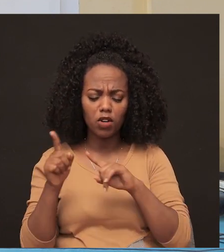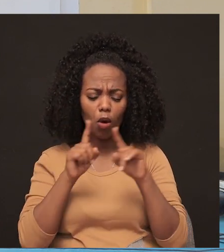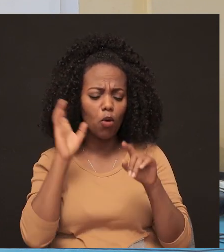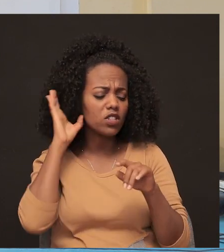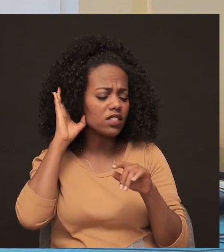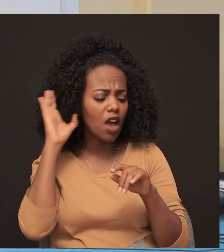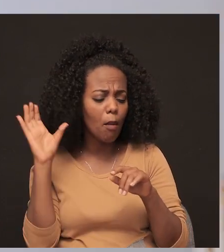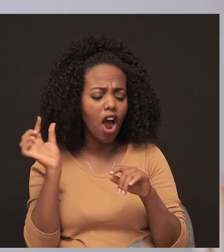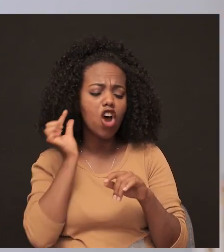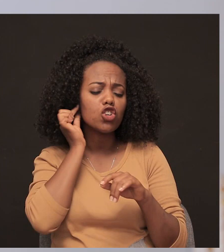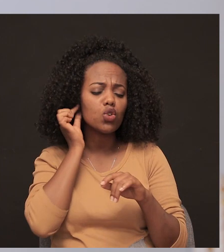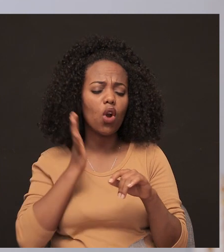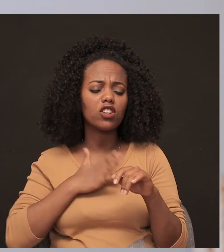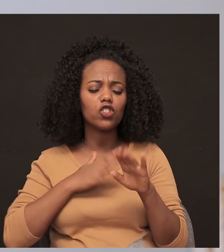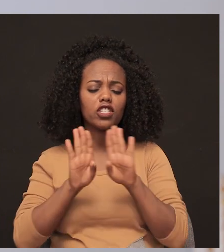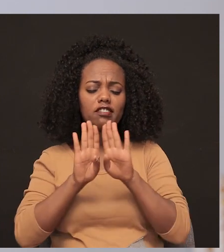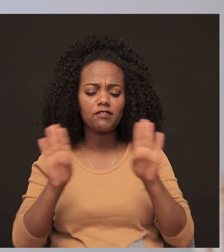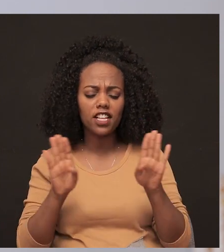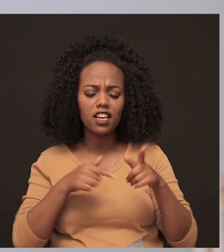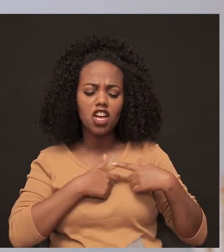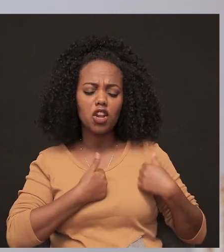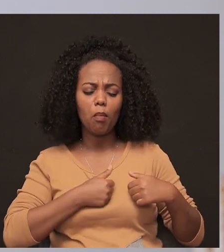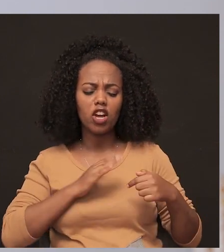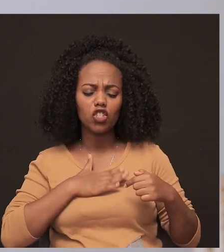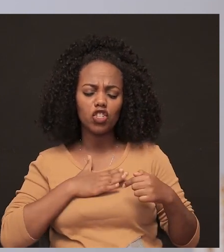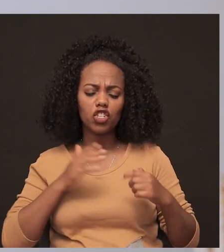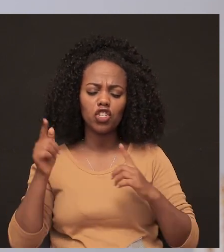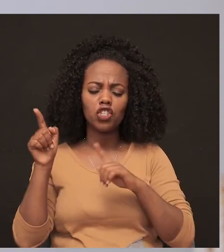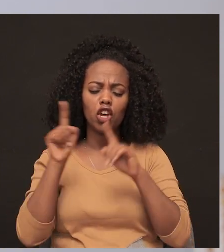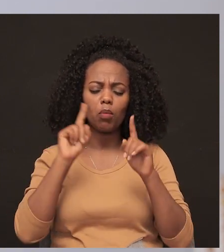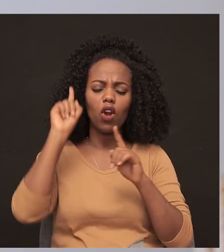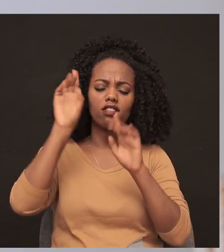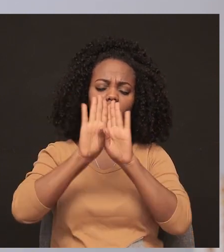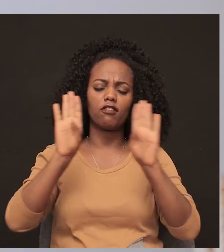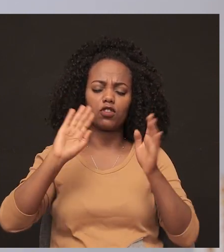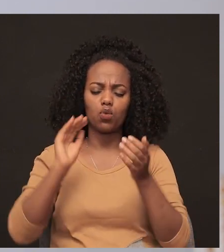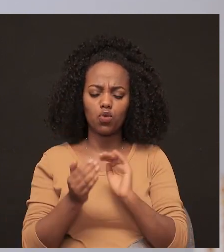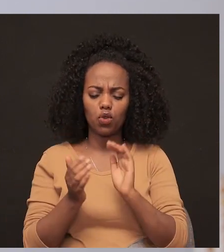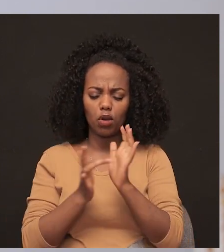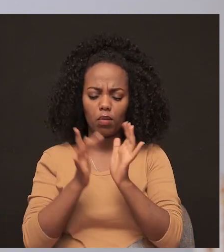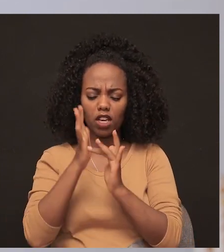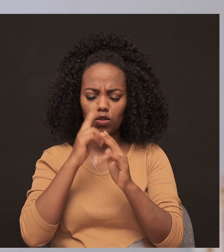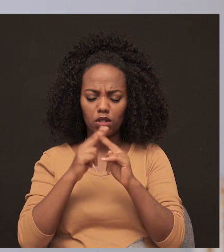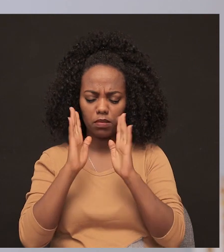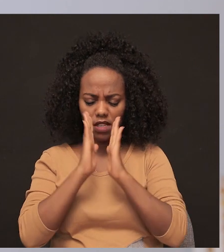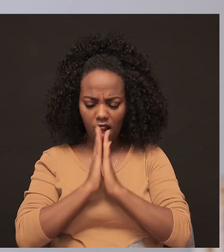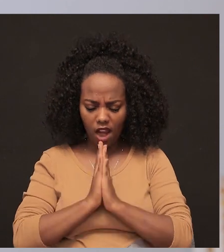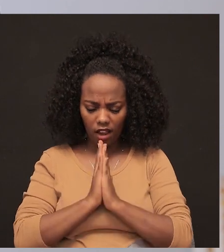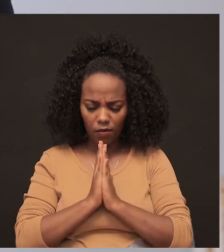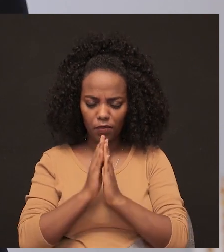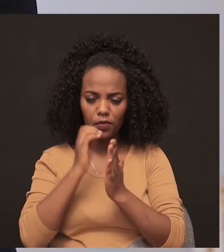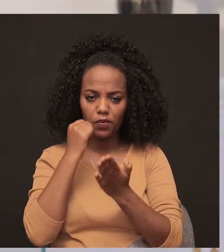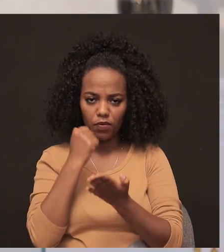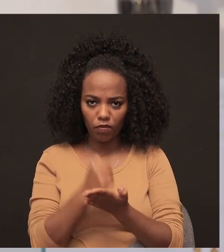እንድንሰማ ጆሮአችንን ክፈት፣ ልባችንም ደግሞ ለአንተ ይከፈት። በኢየሱስ ስም ጸለይን፣